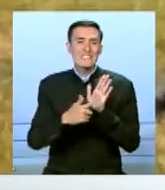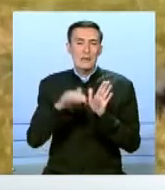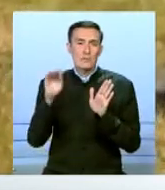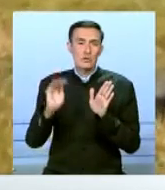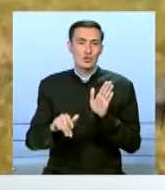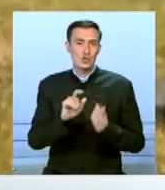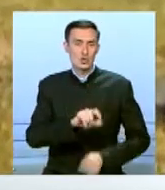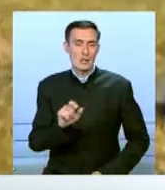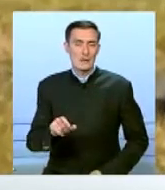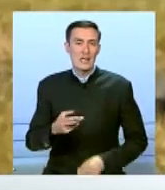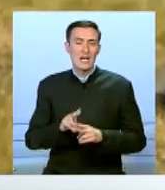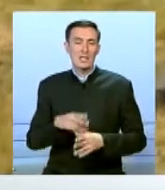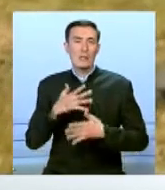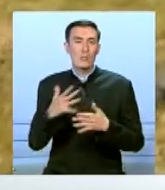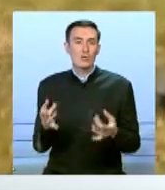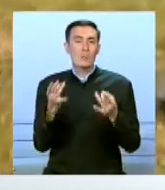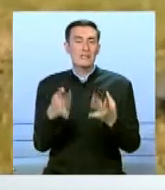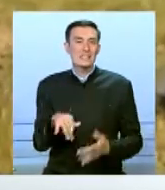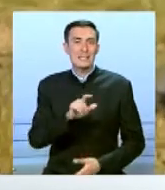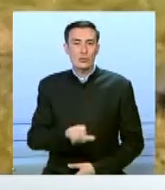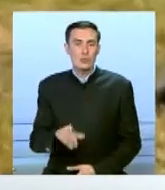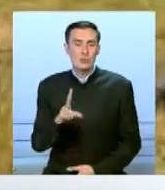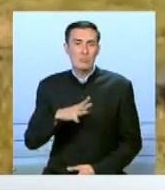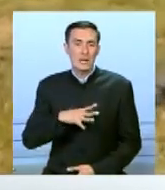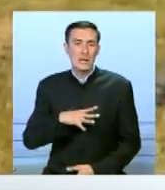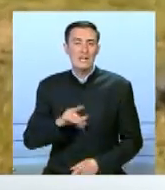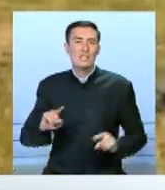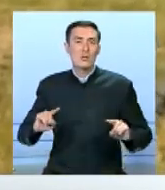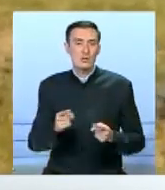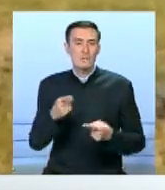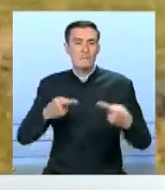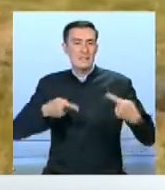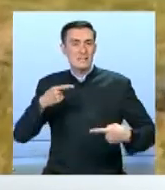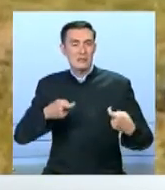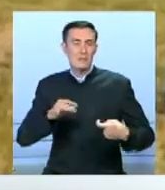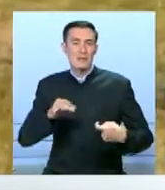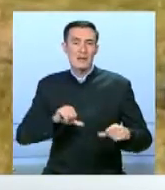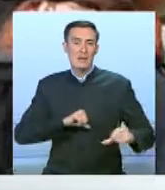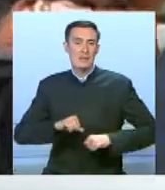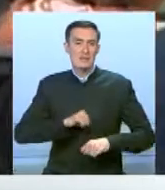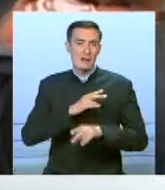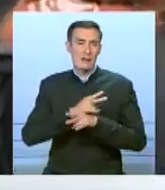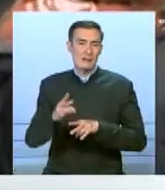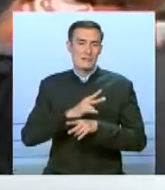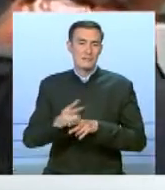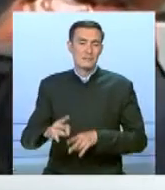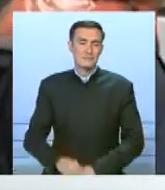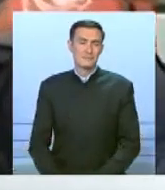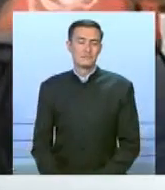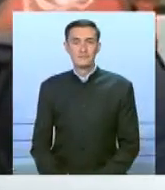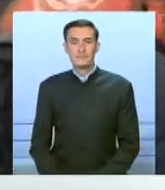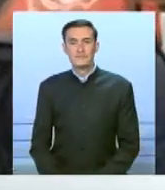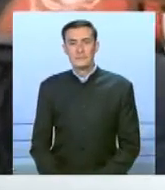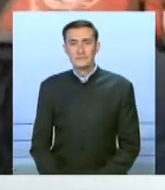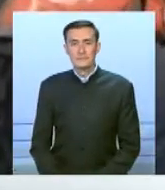тысяч человек. В основном это мирные жители, которые стали заложниками перестрелок и терактов.